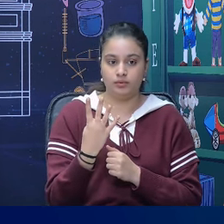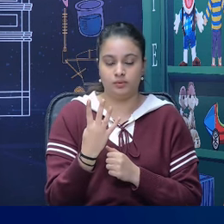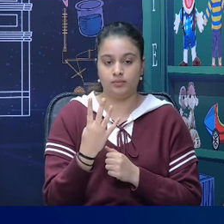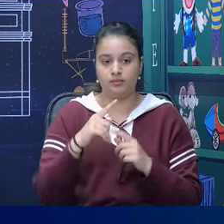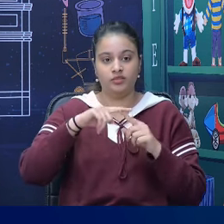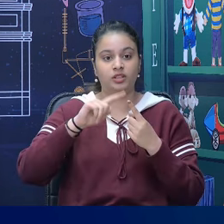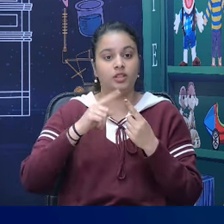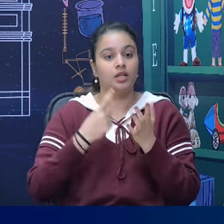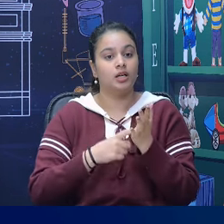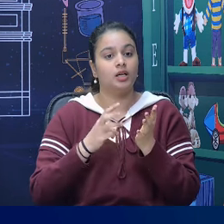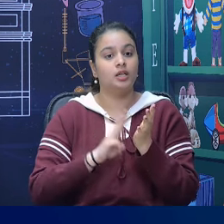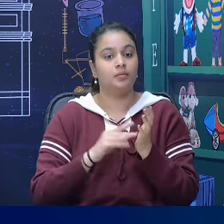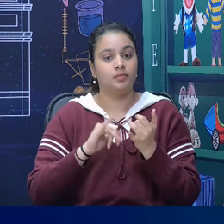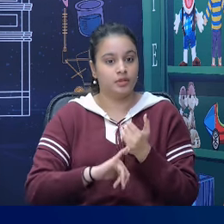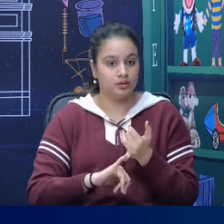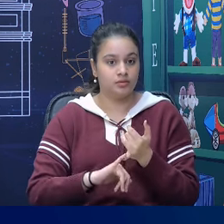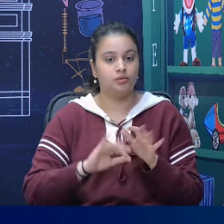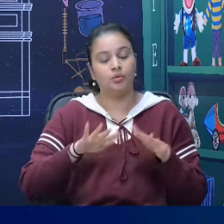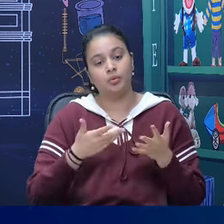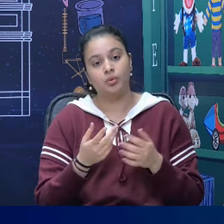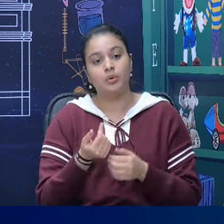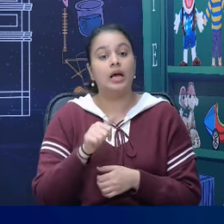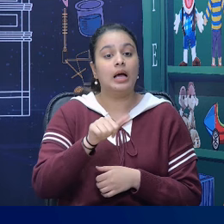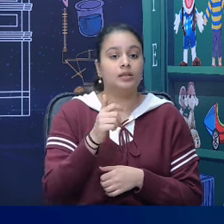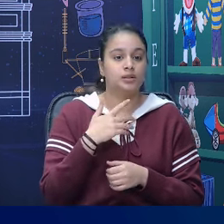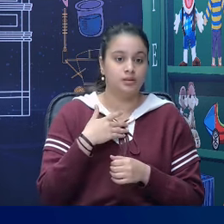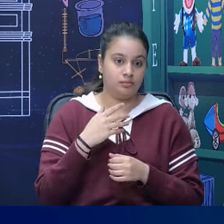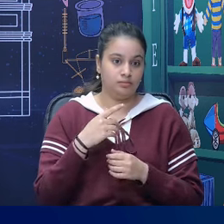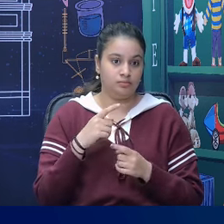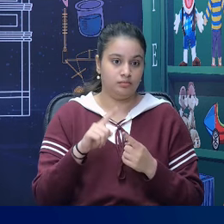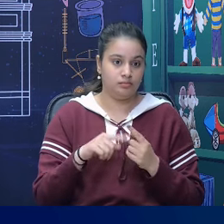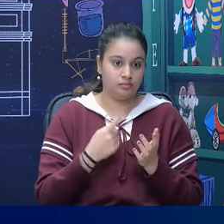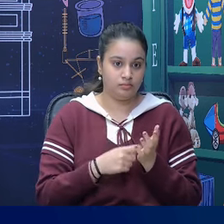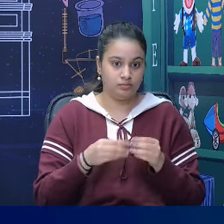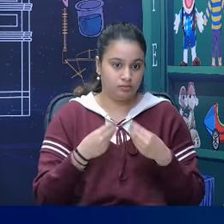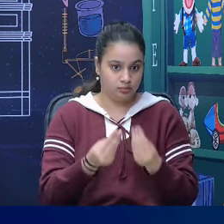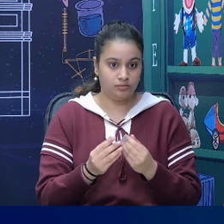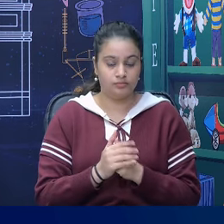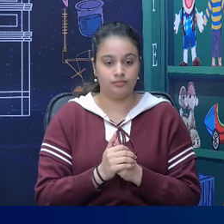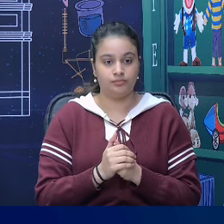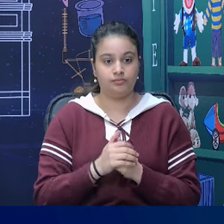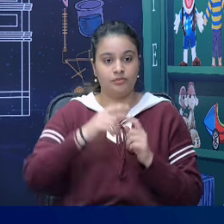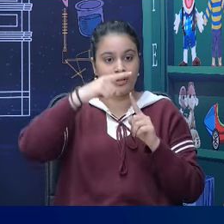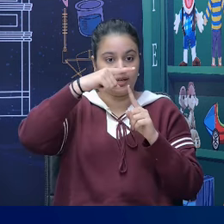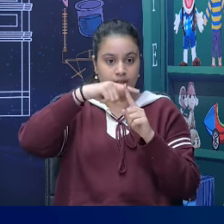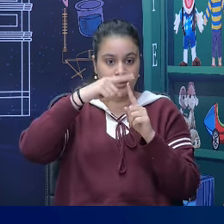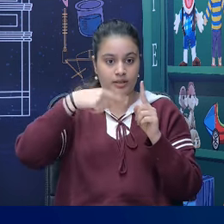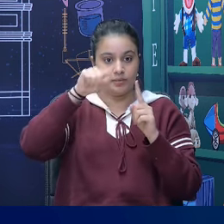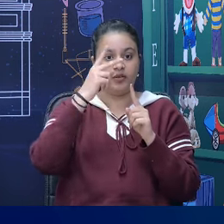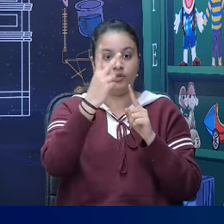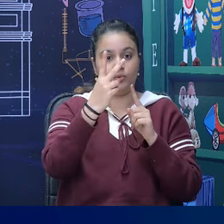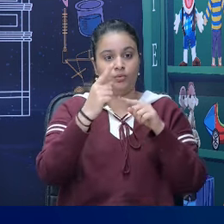टर्म्स है और अगर मैं आपको एक और वेरिएबल एक और एक्सप्रेशन दूं t की पावर 2